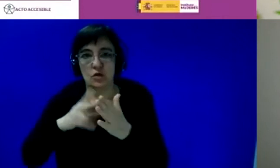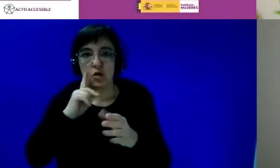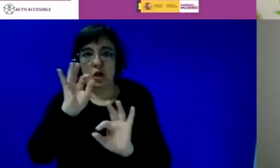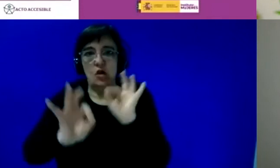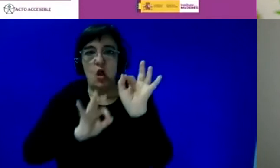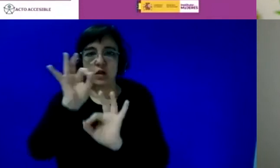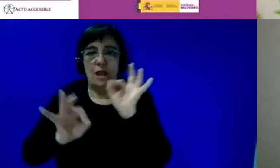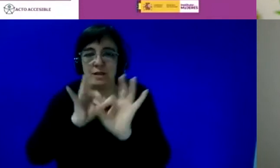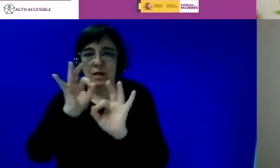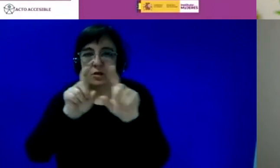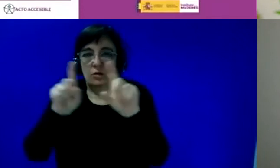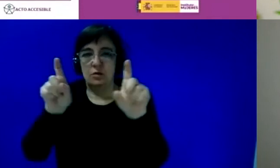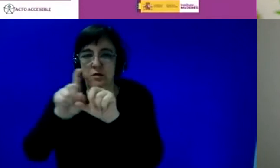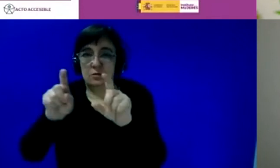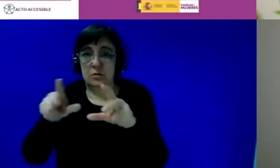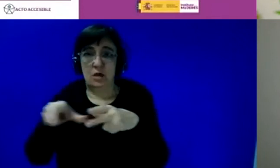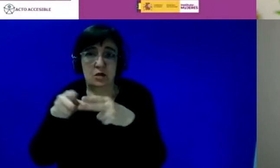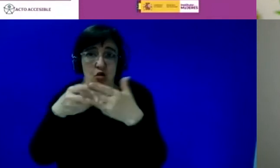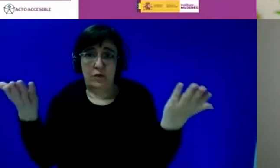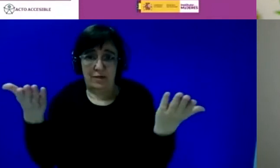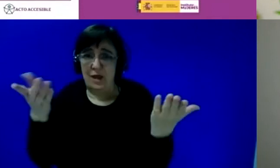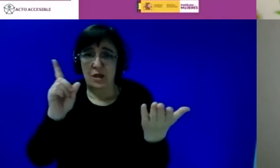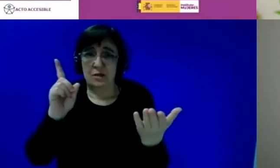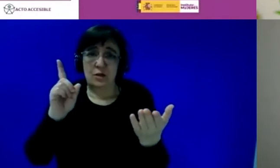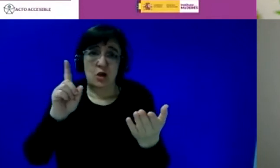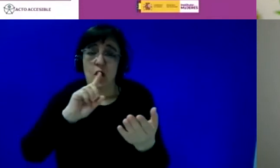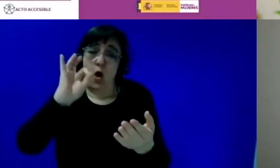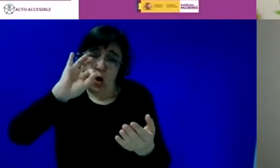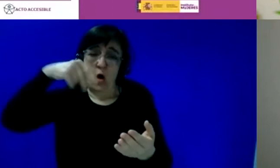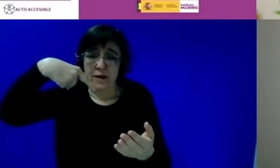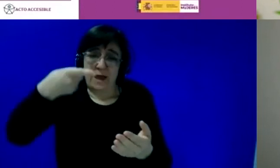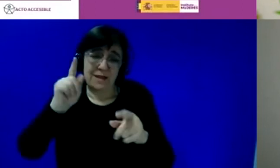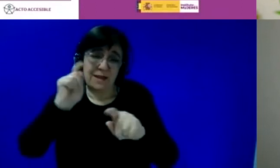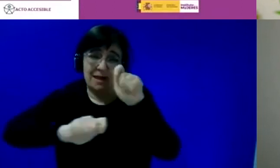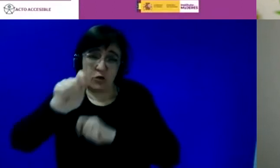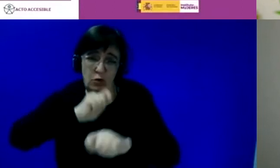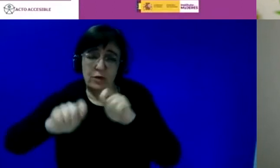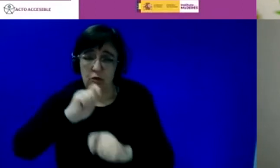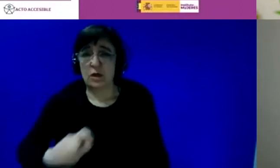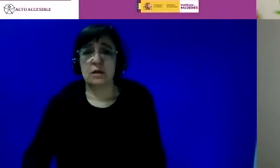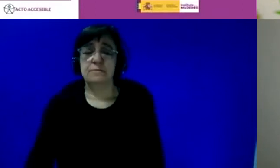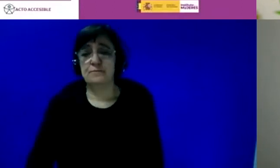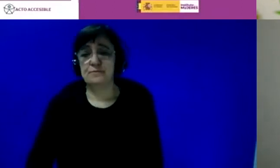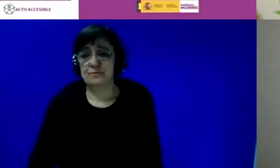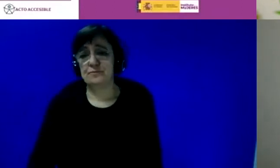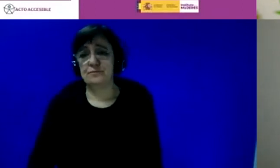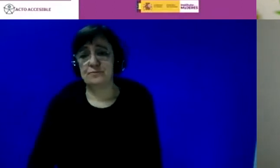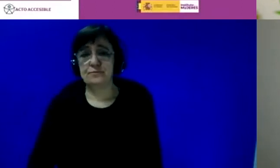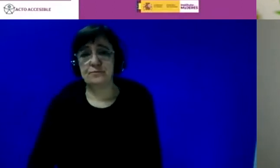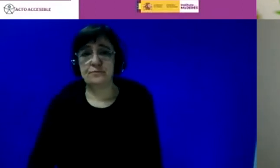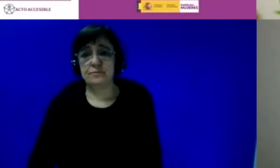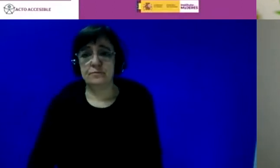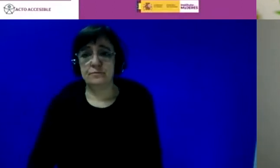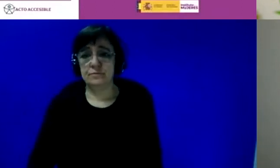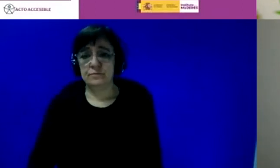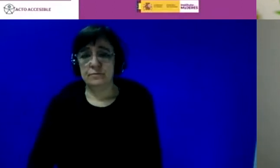кооперація громадських організацій, людей з інвалідністю, державними структурами допомагає нам